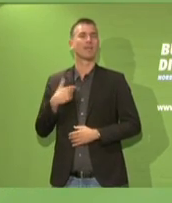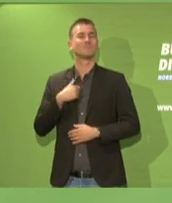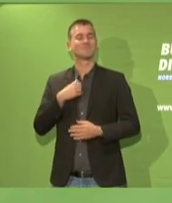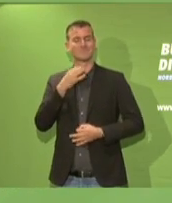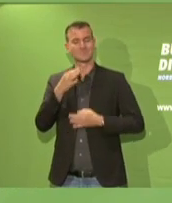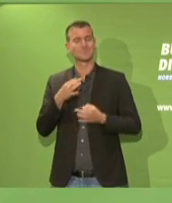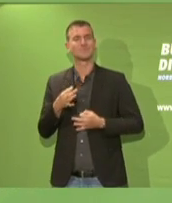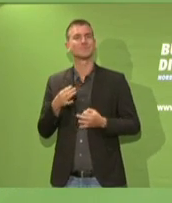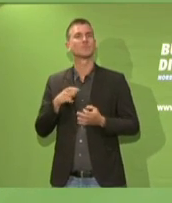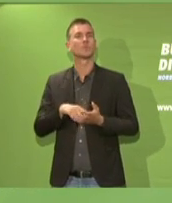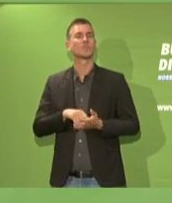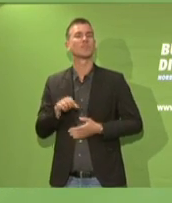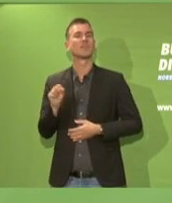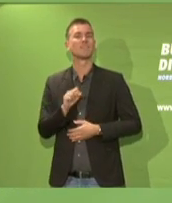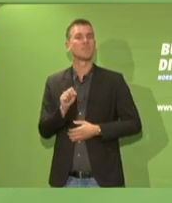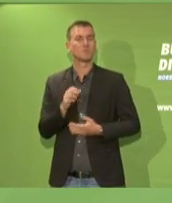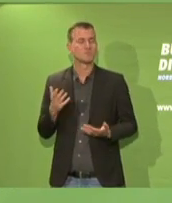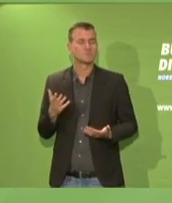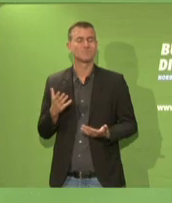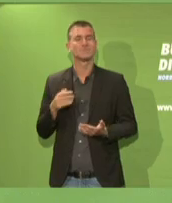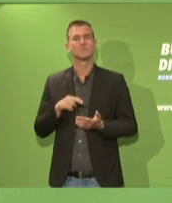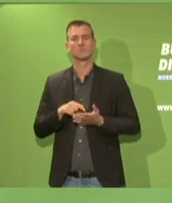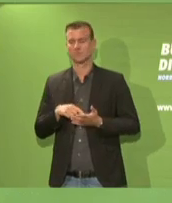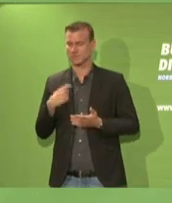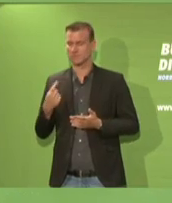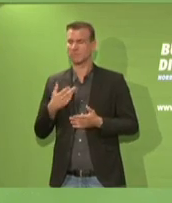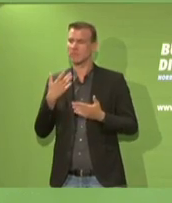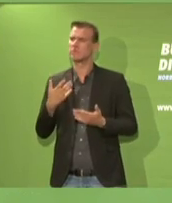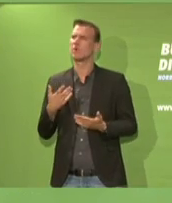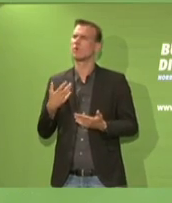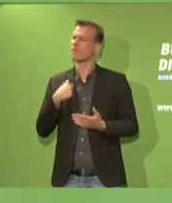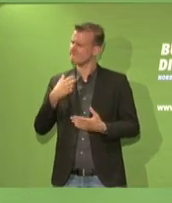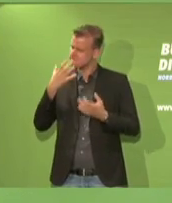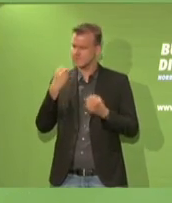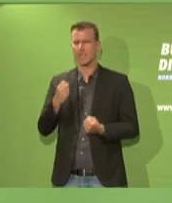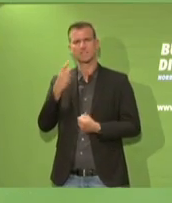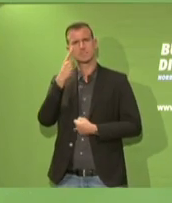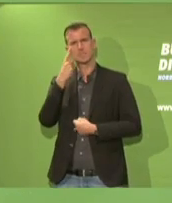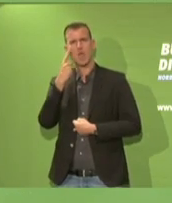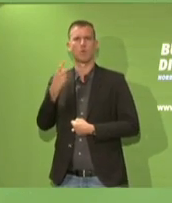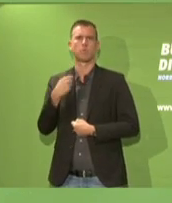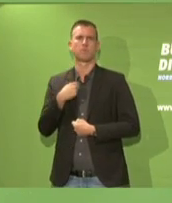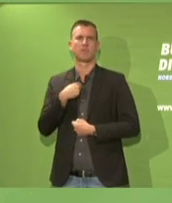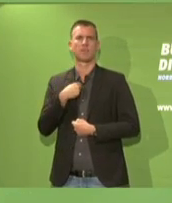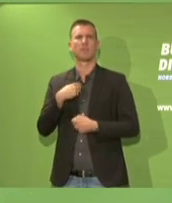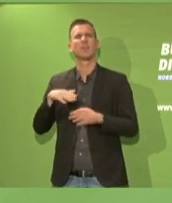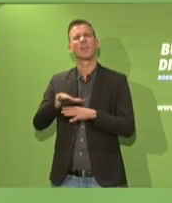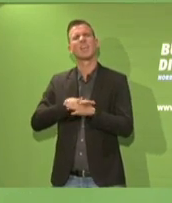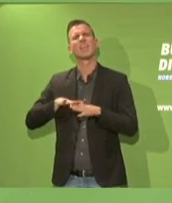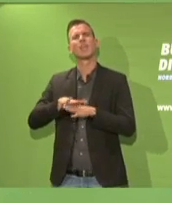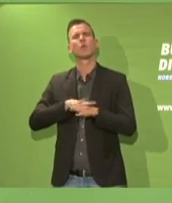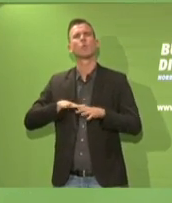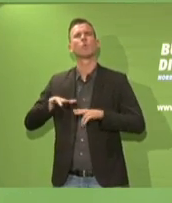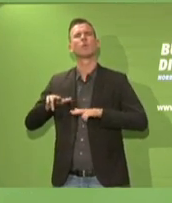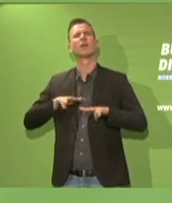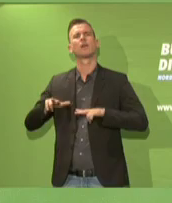es, weil ich mich trotz aller wirklichen Überzeugung für Regierungsarbeit bei der Grünen